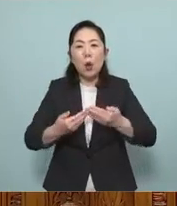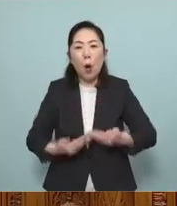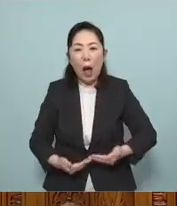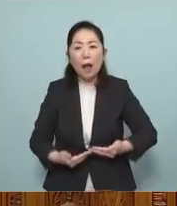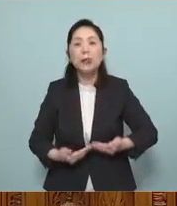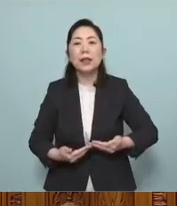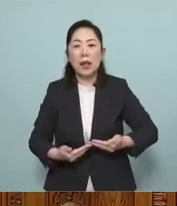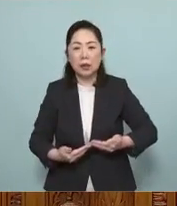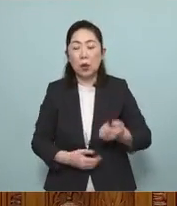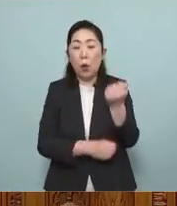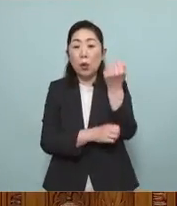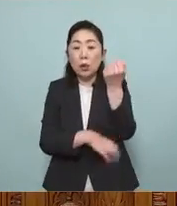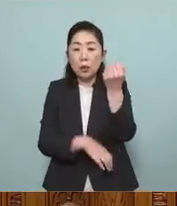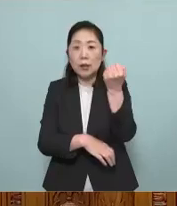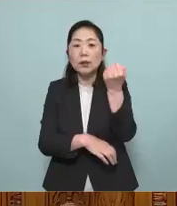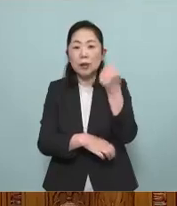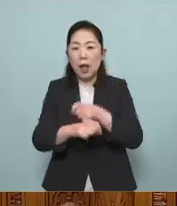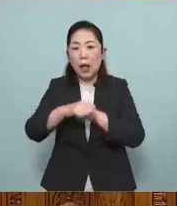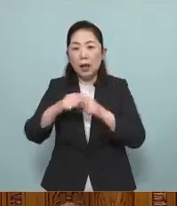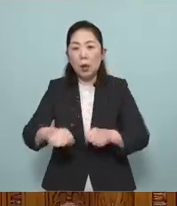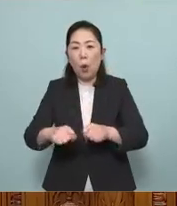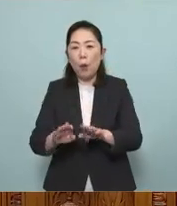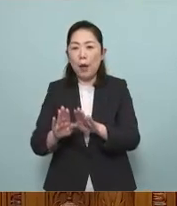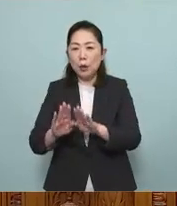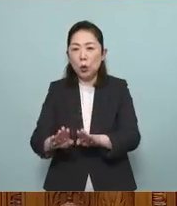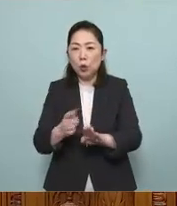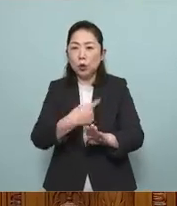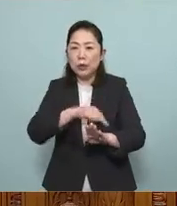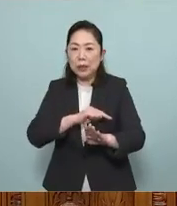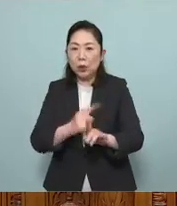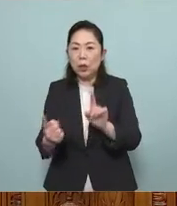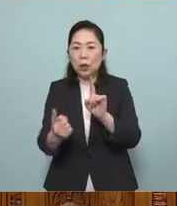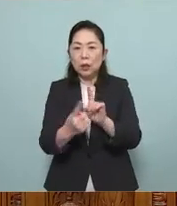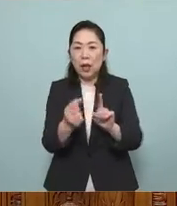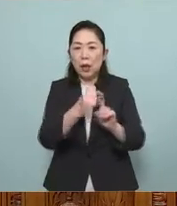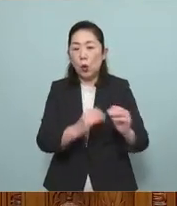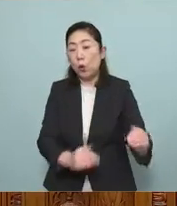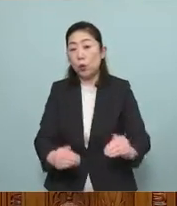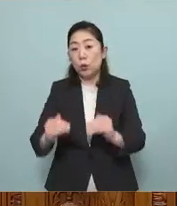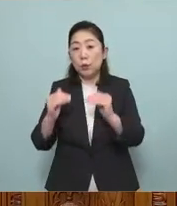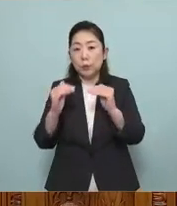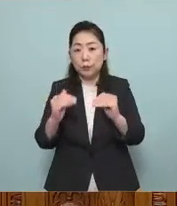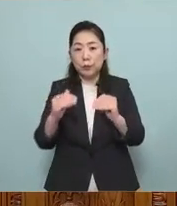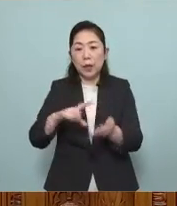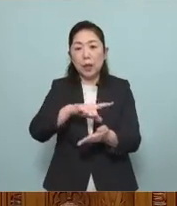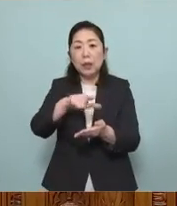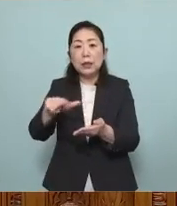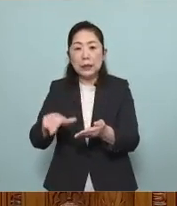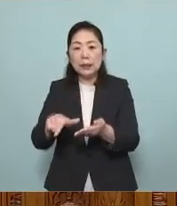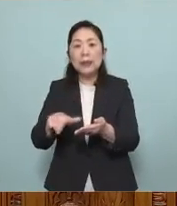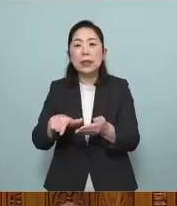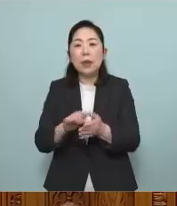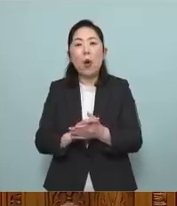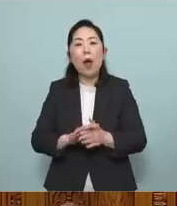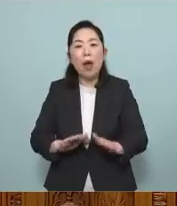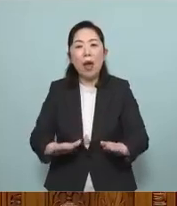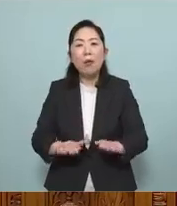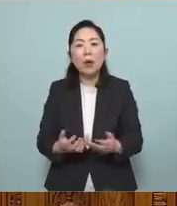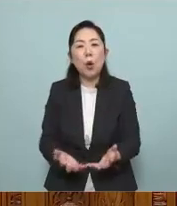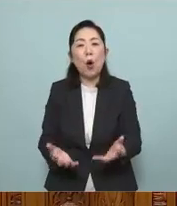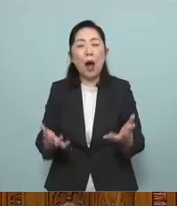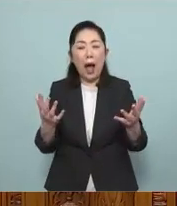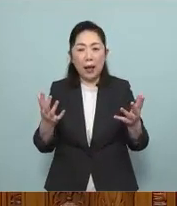である日米同盟の抑止力、対処力を一層強化し、地域の平和と繁栄、そしてより広